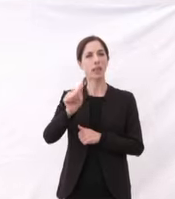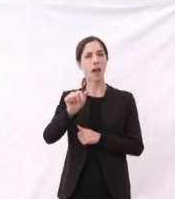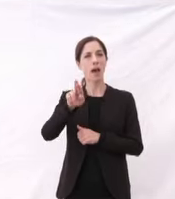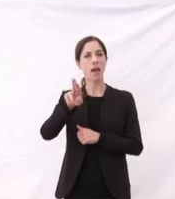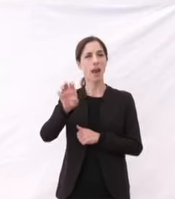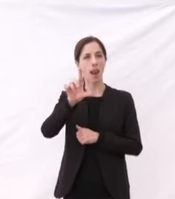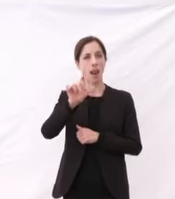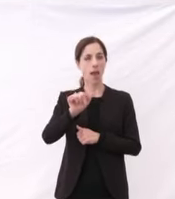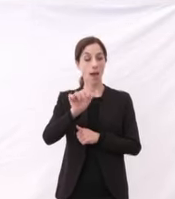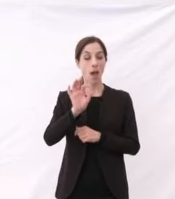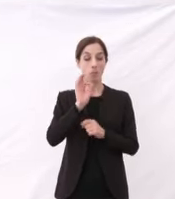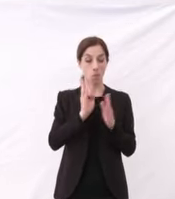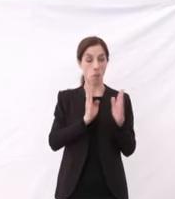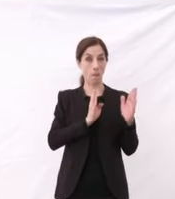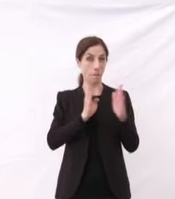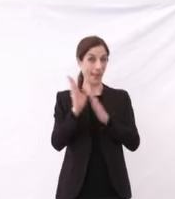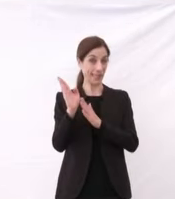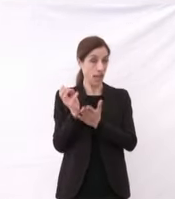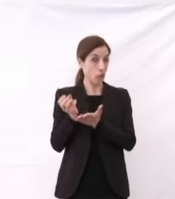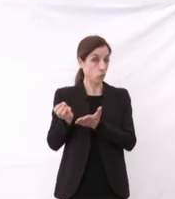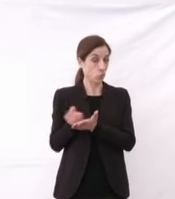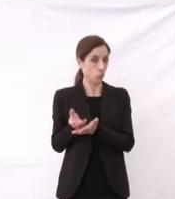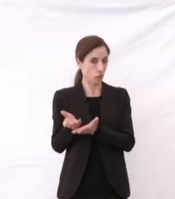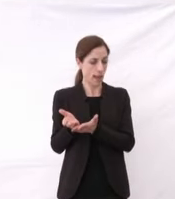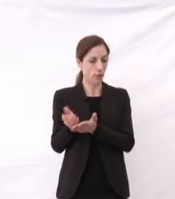dopo i fatti di Pisa,